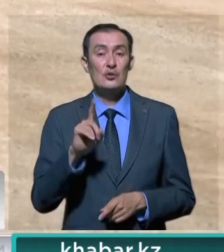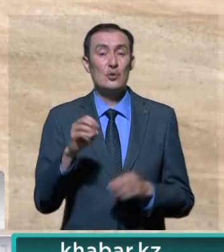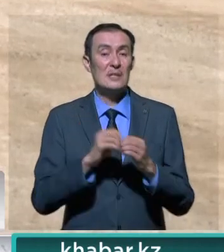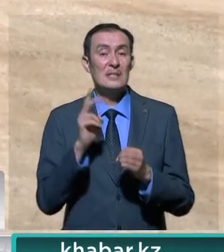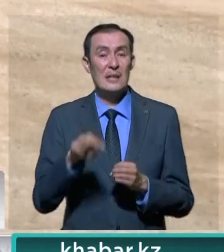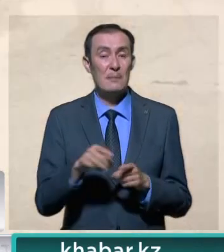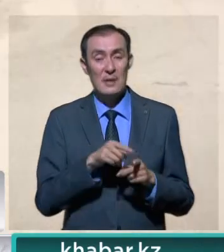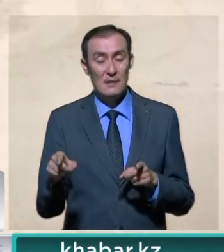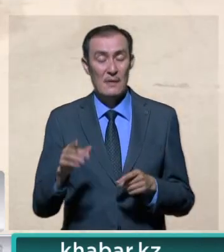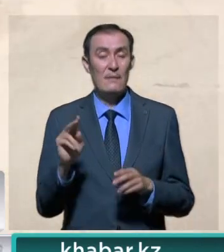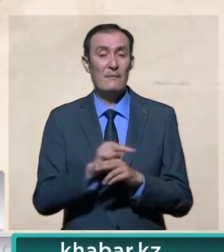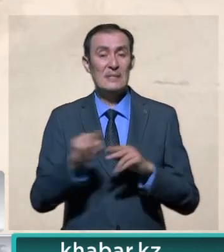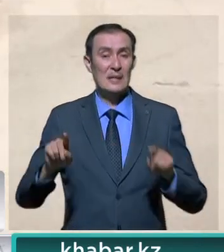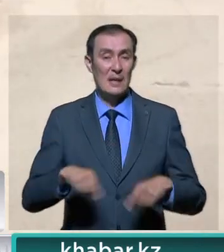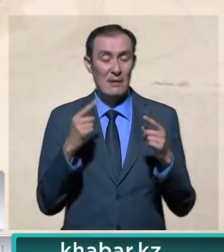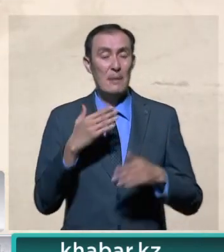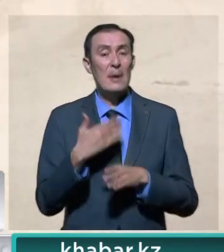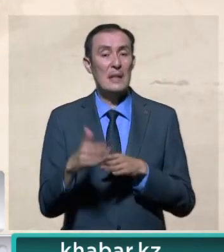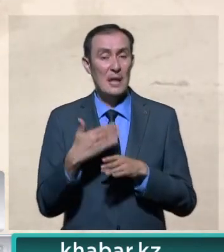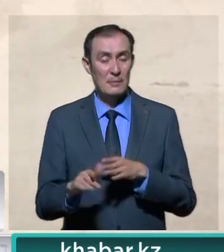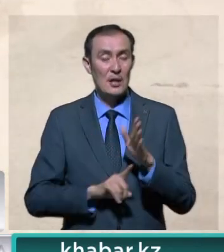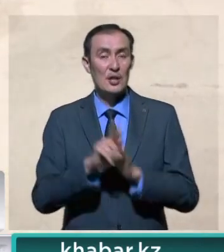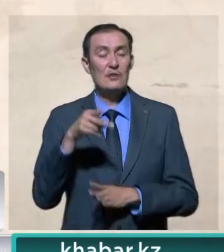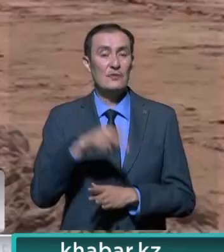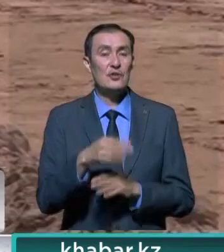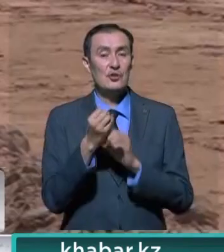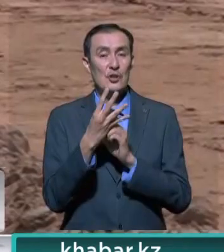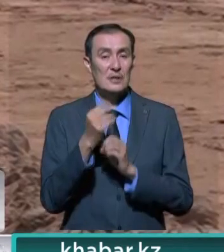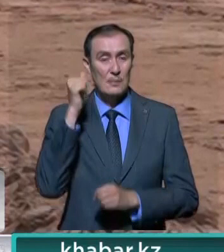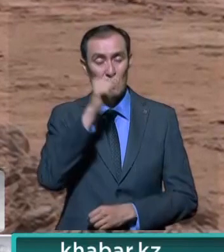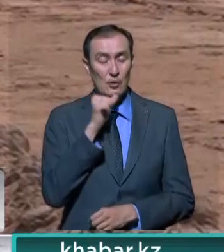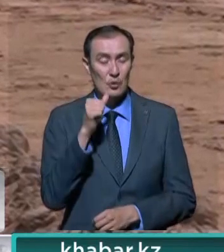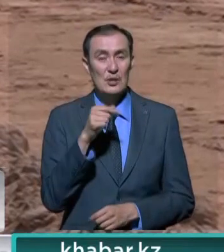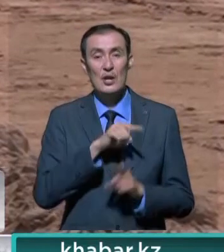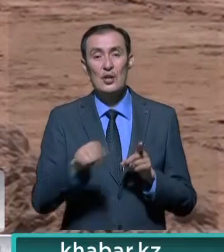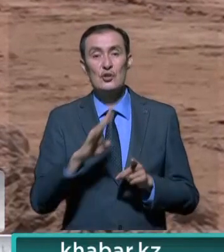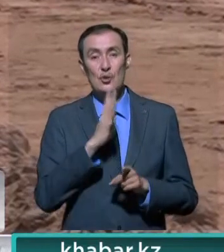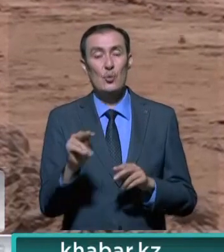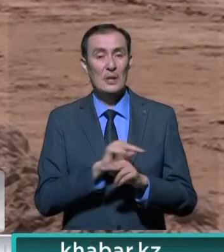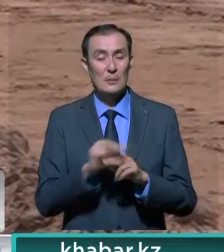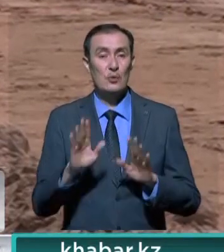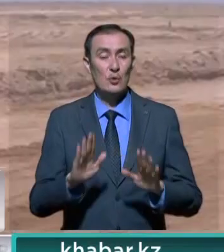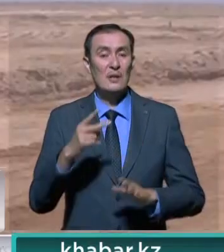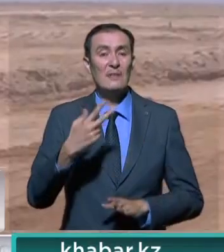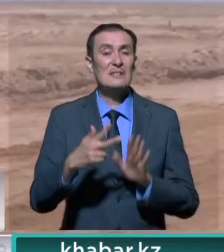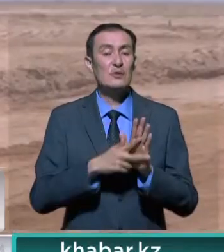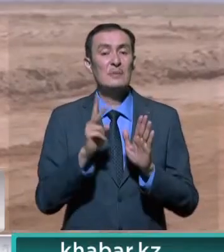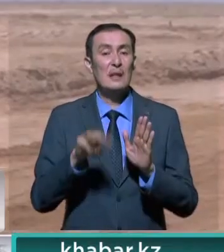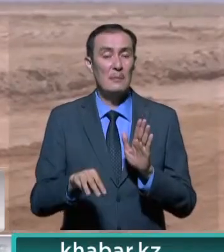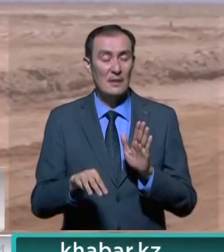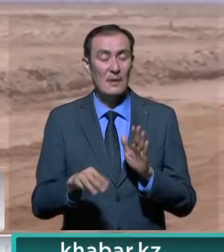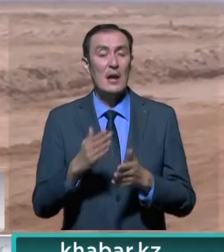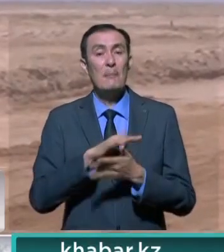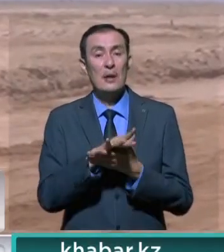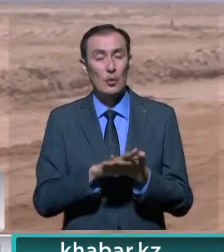110 километров. Ее восстанавливали поэтапно. Начали в 2014 году и за 4 года отремонтировали всего 28 километров.